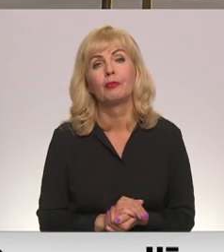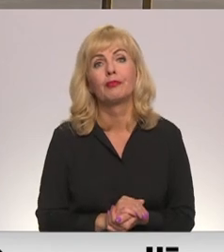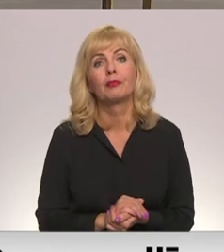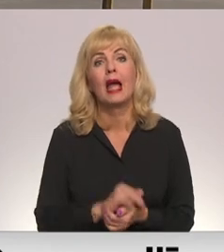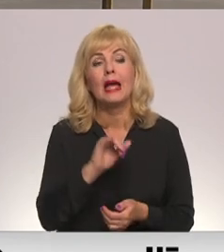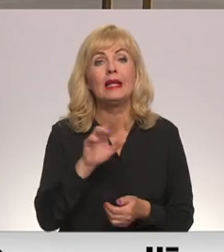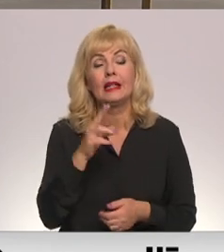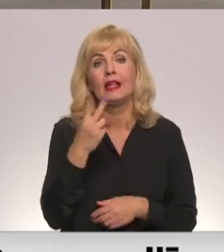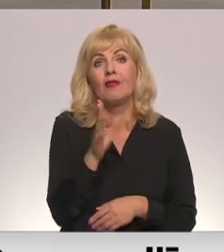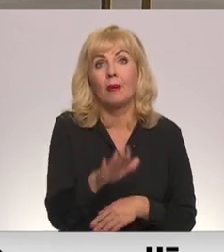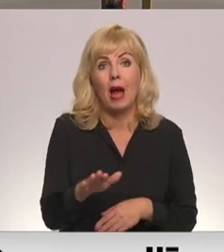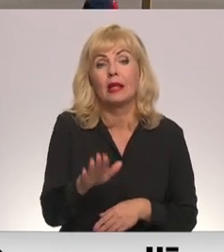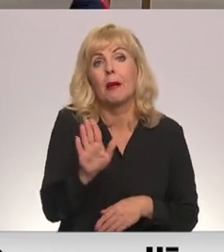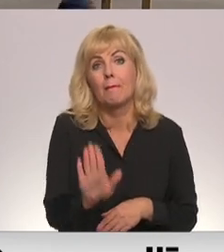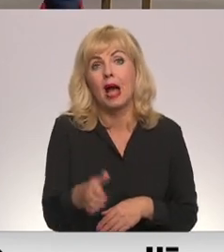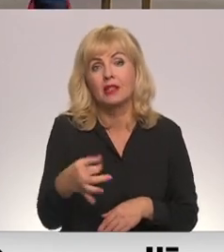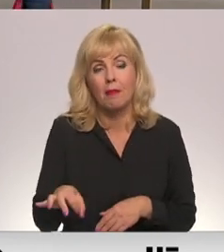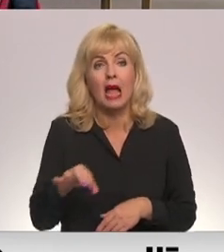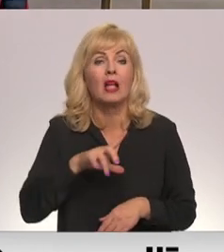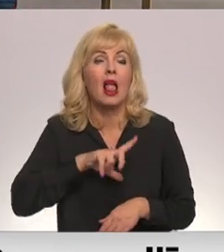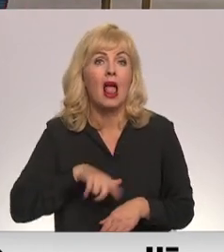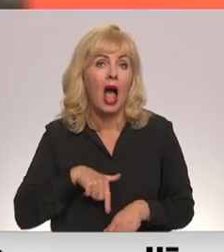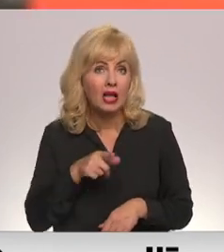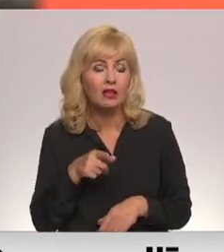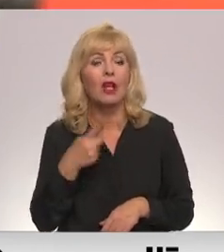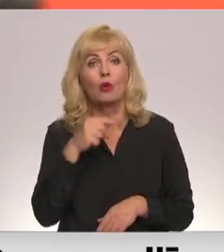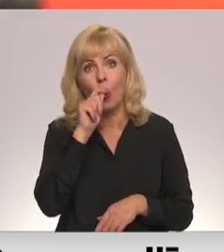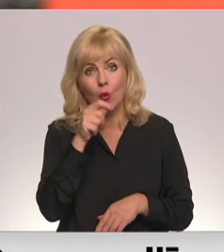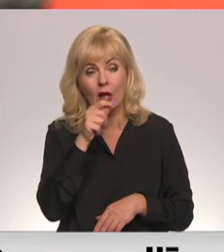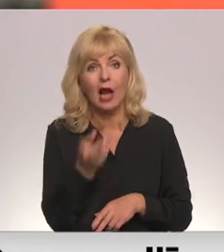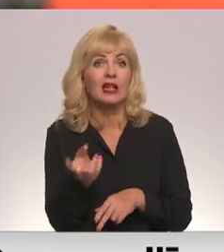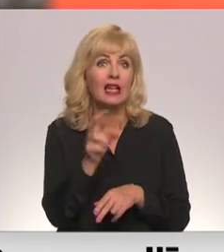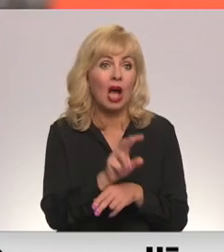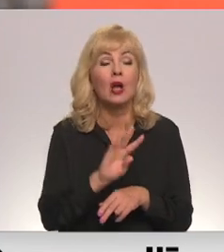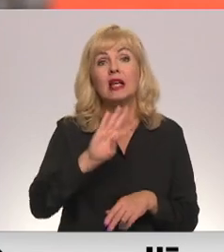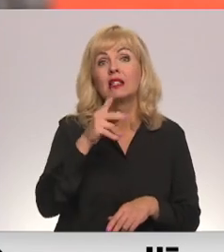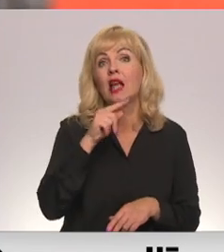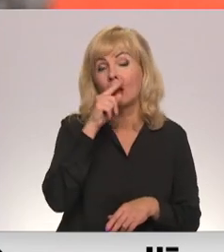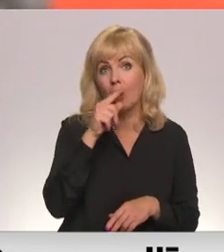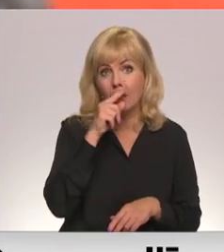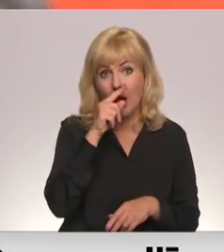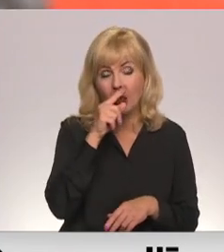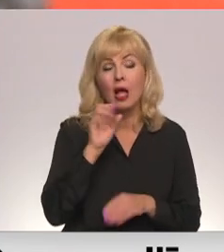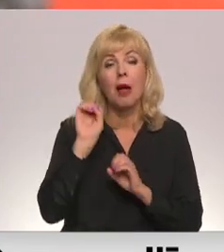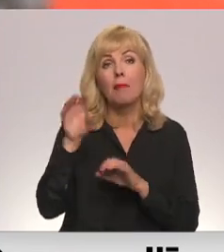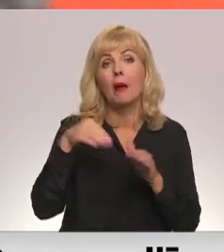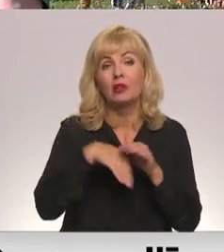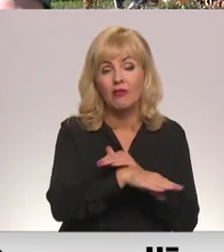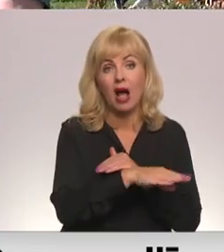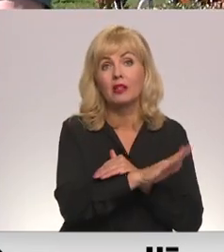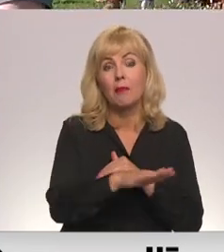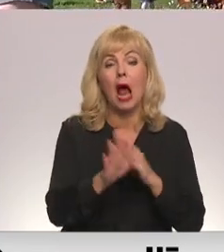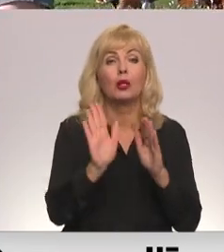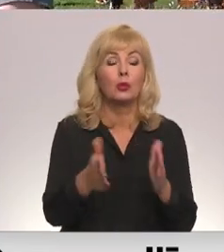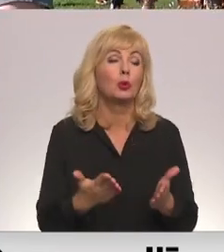Irina ar diviem bērniem un mazmeitu Latvijā no kara plosītās Ukrainas ieradās 4. Martā. Viņa pameta valsti, lai bērni būtu dzīvi